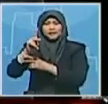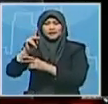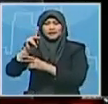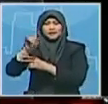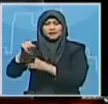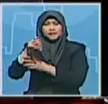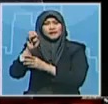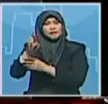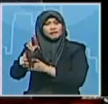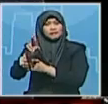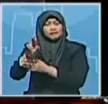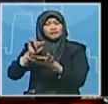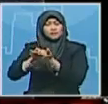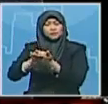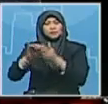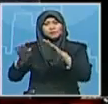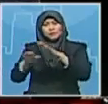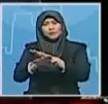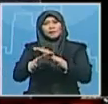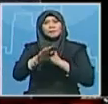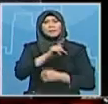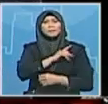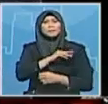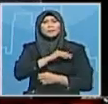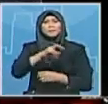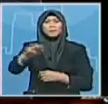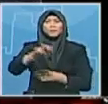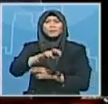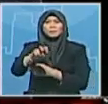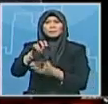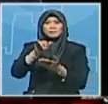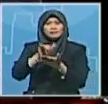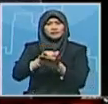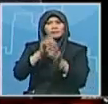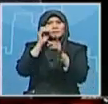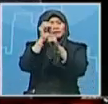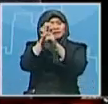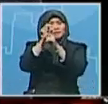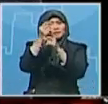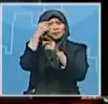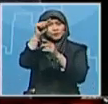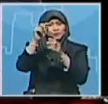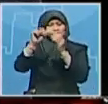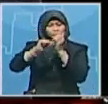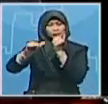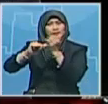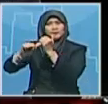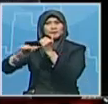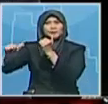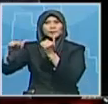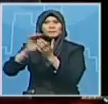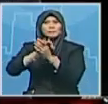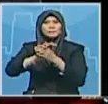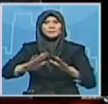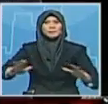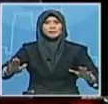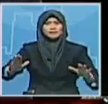di bawah Kementerian Pengangkutan. Tujuan mereka ialah kempen keselamatan. Kempen keselamatan.